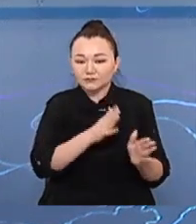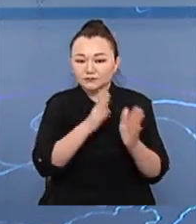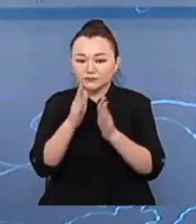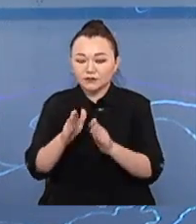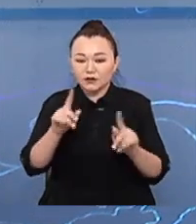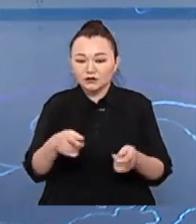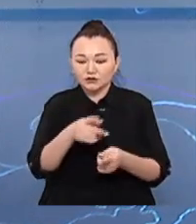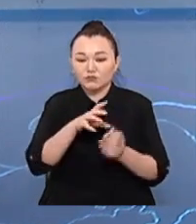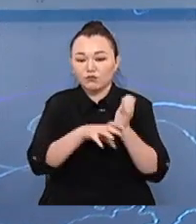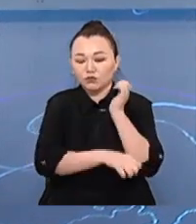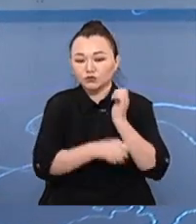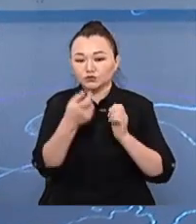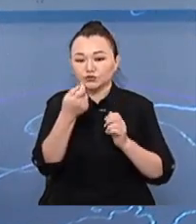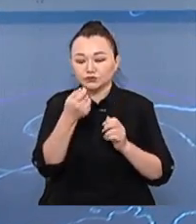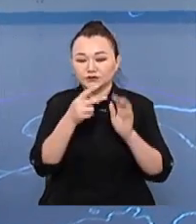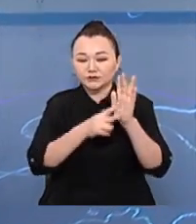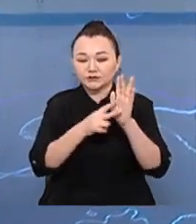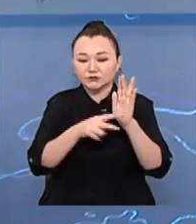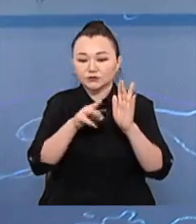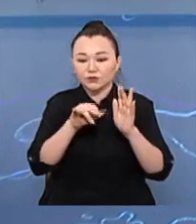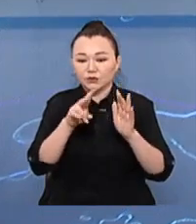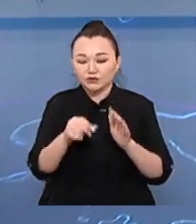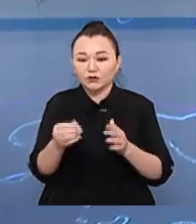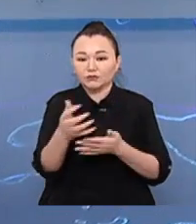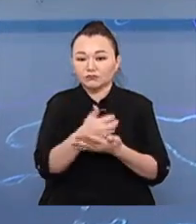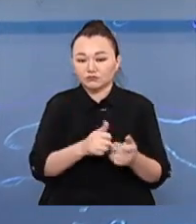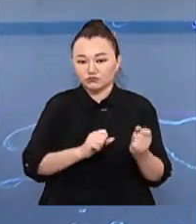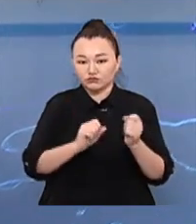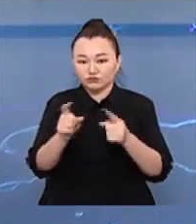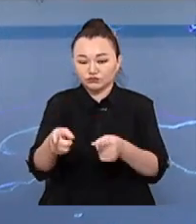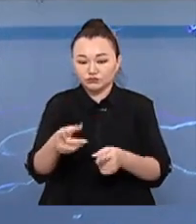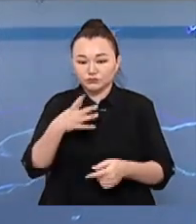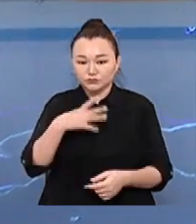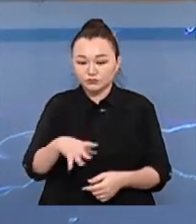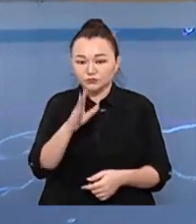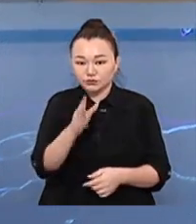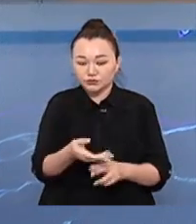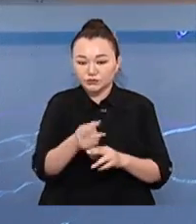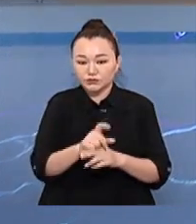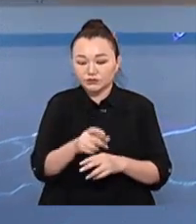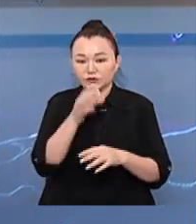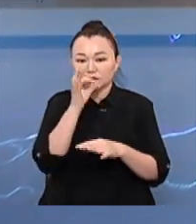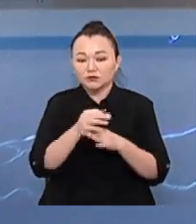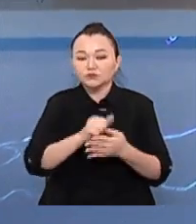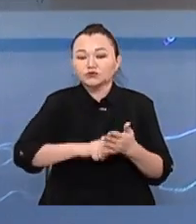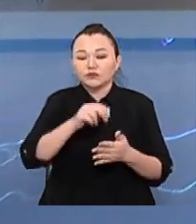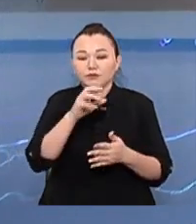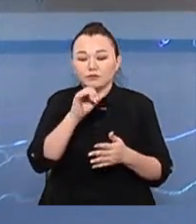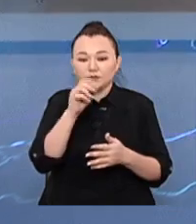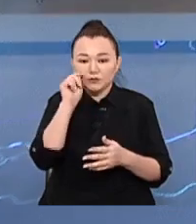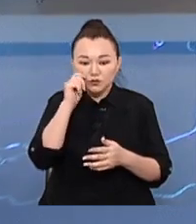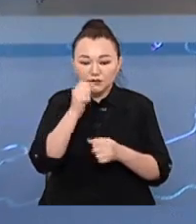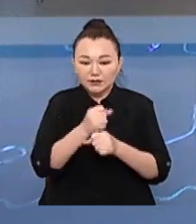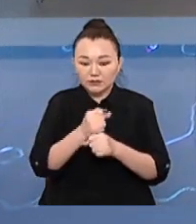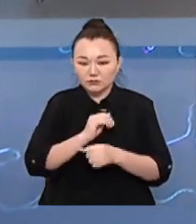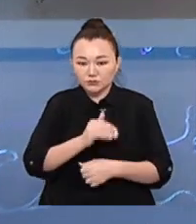шектеу қойылғаннан кейін шамамен 70 мың тонна өнімді қоқысқа тастауға тура келеді. Осылай деп еліміздің пияз өндіруші кәсіпкерлері